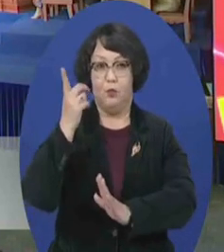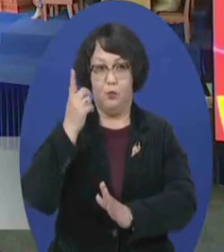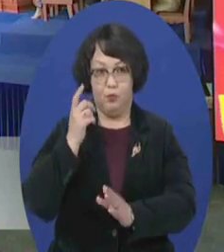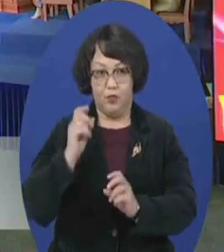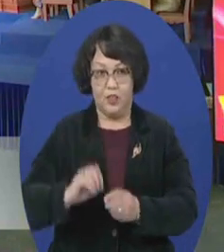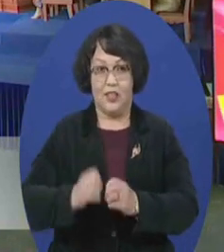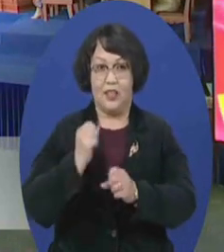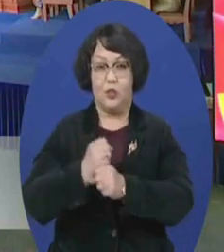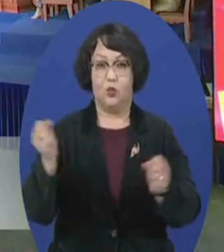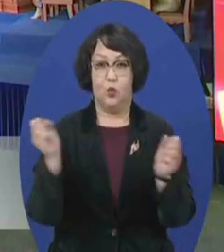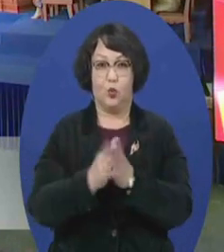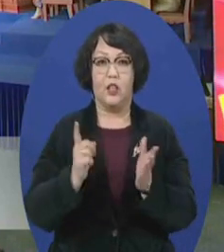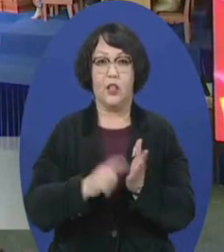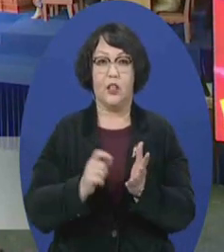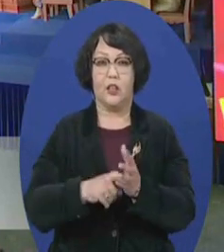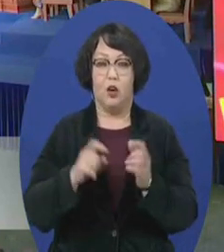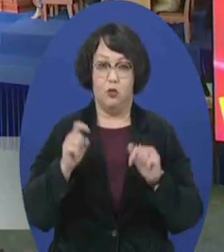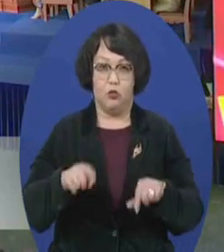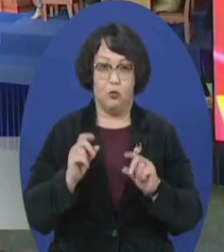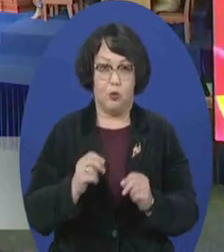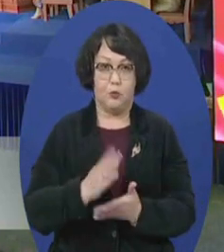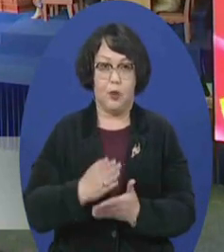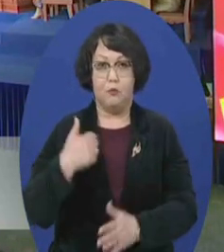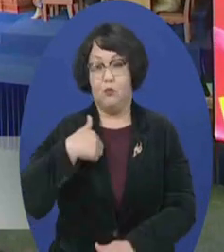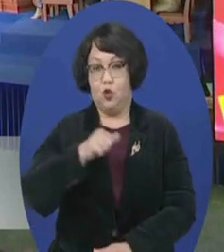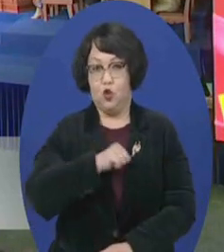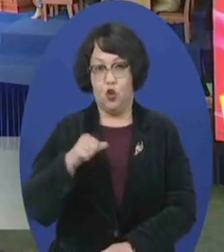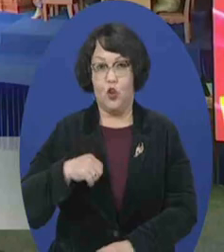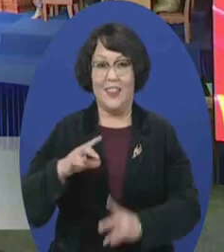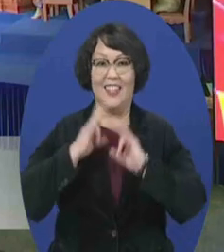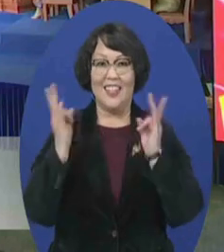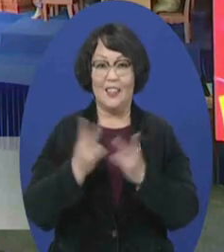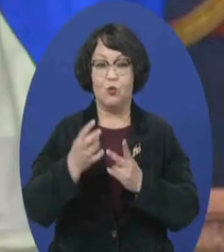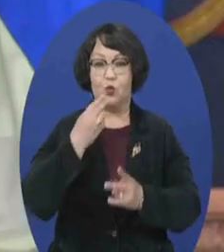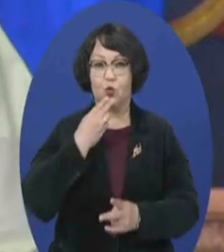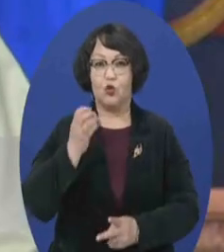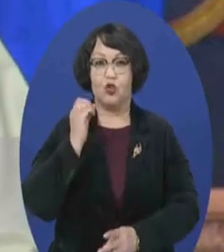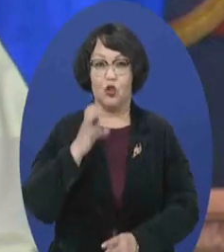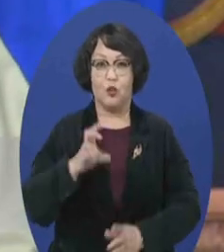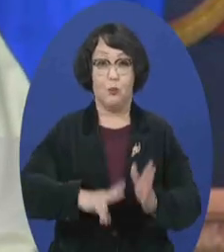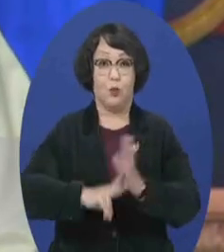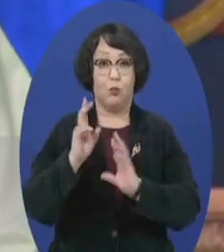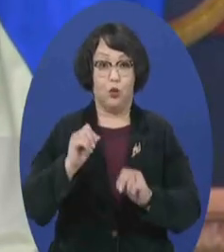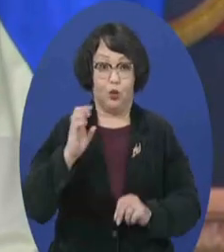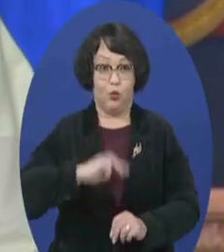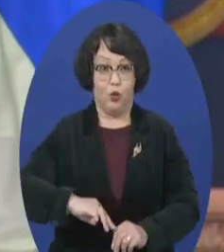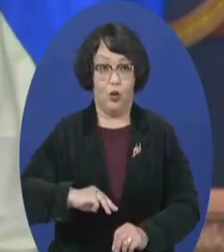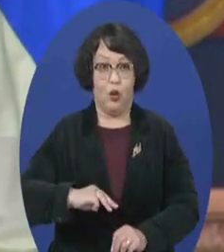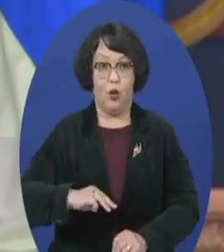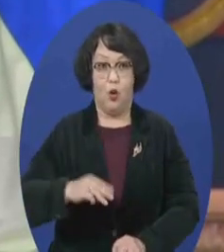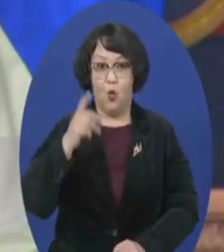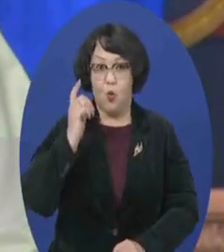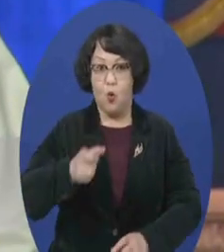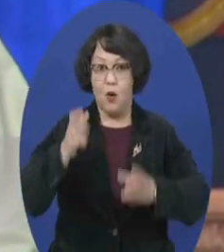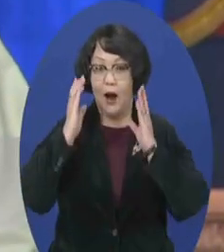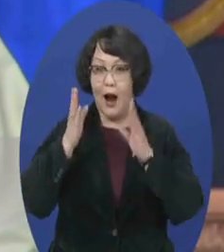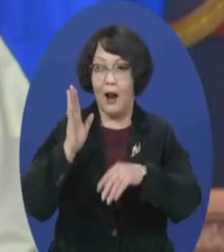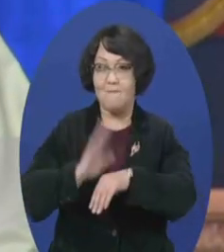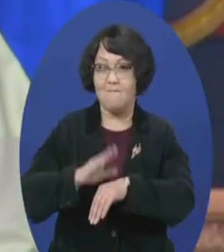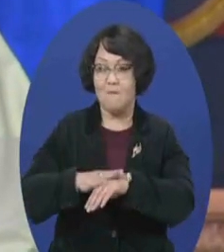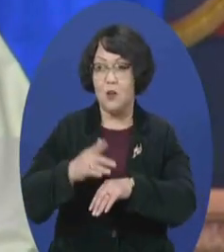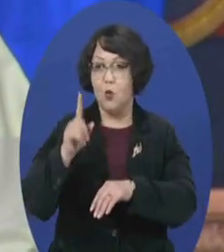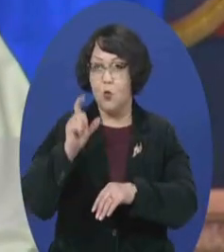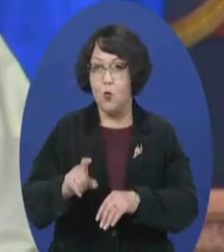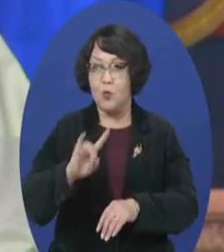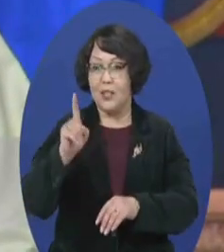нэн чухал шаардлагатай байна. Иймд миний бие нийгэм шударгаас тогтоохын төлөө хүн засгалдаггүй, хууль